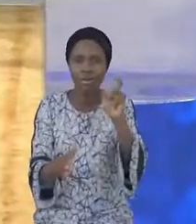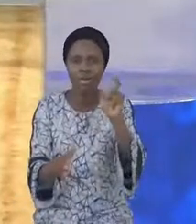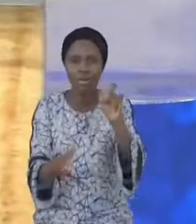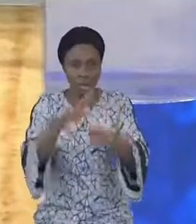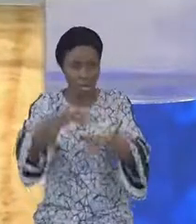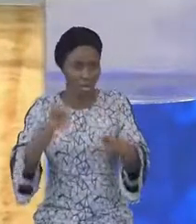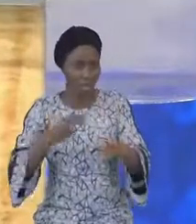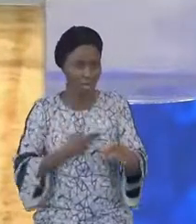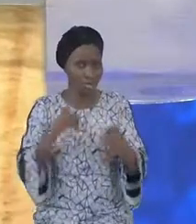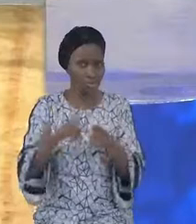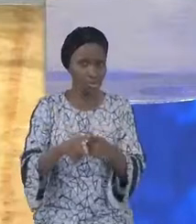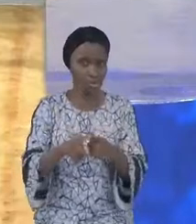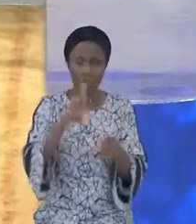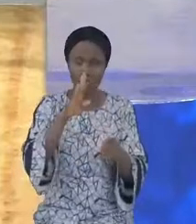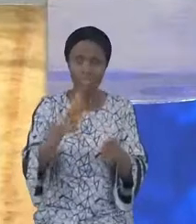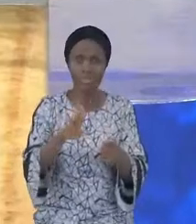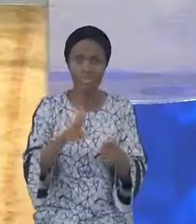nous appelle à l'humiliation?